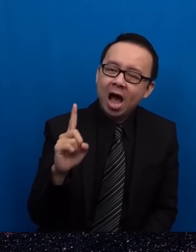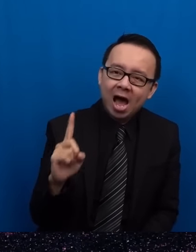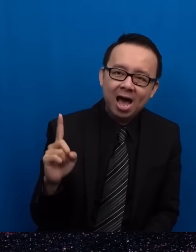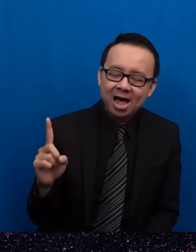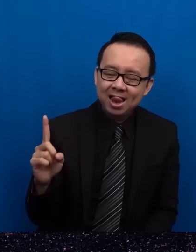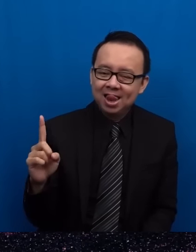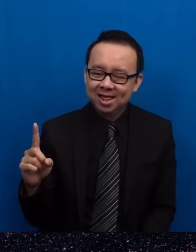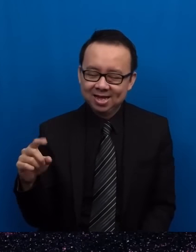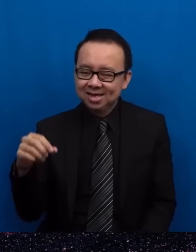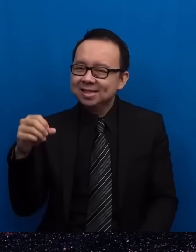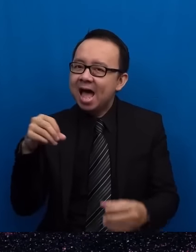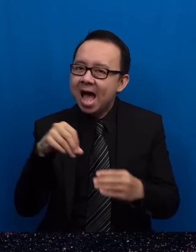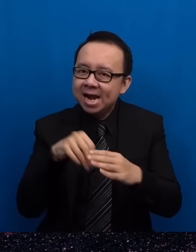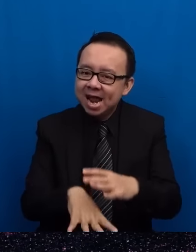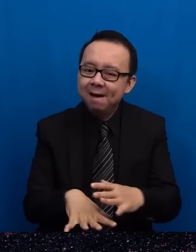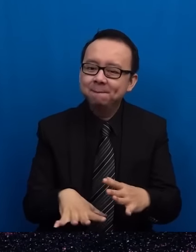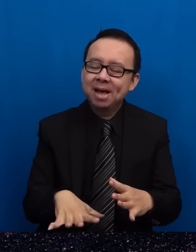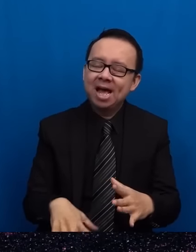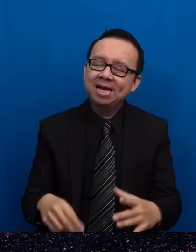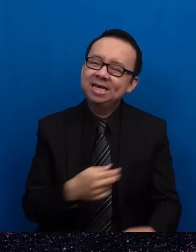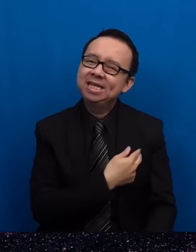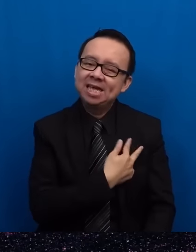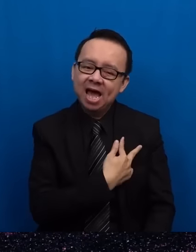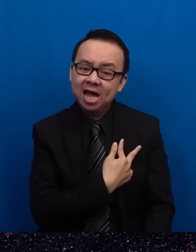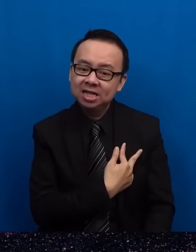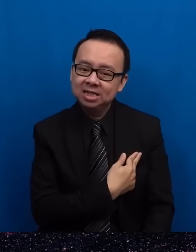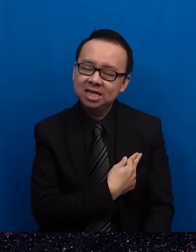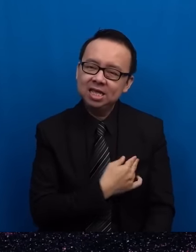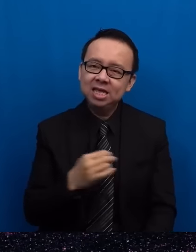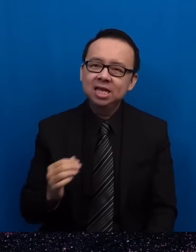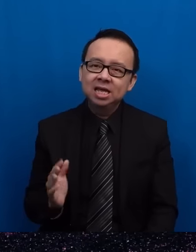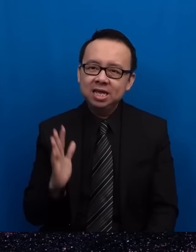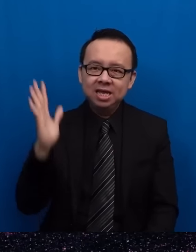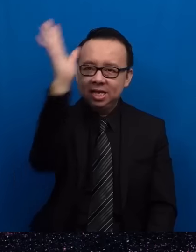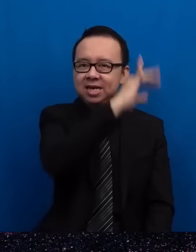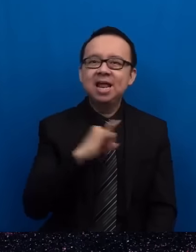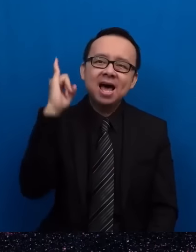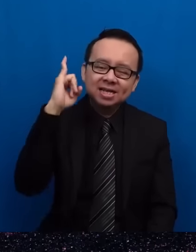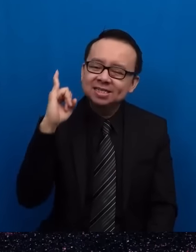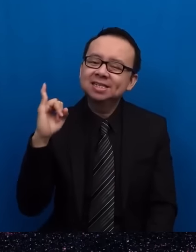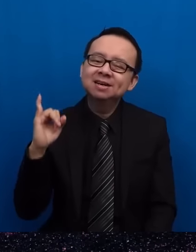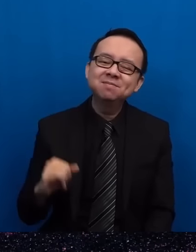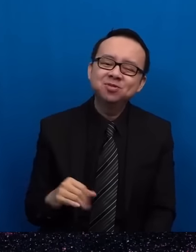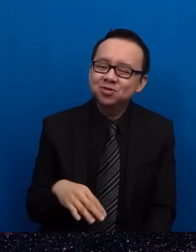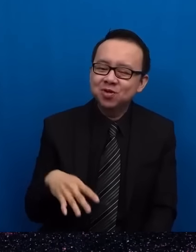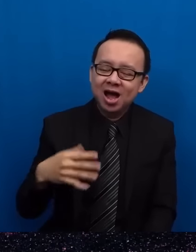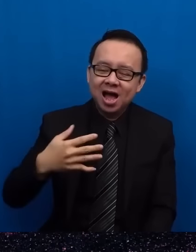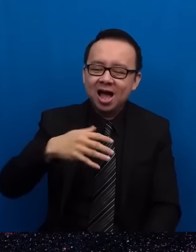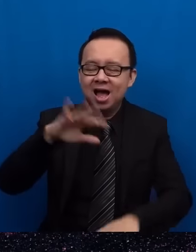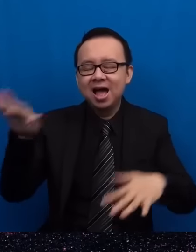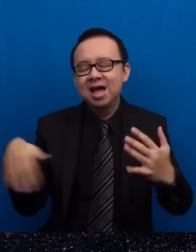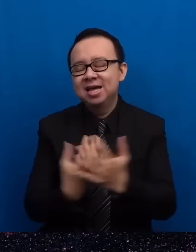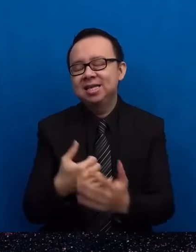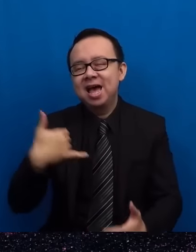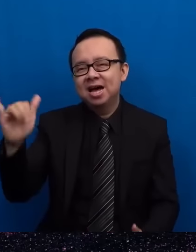Satu hal tanamkan di hati, indah